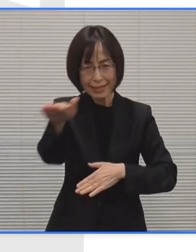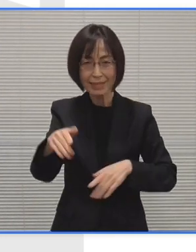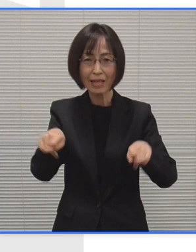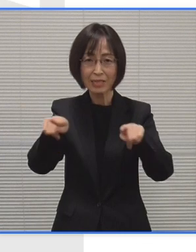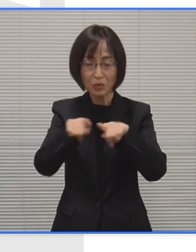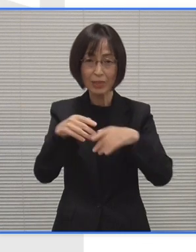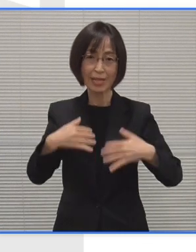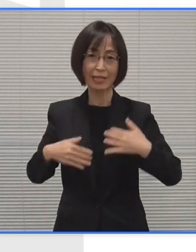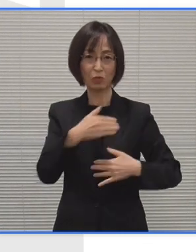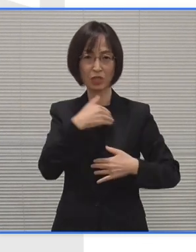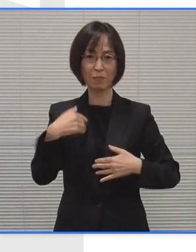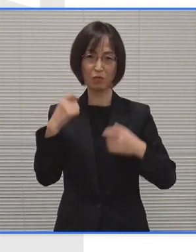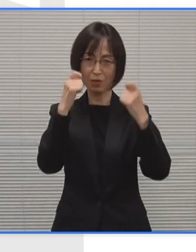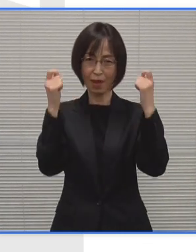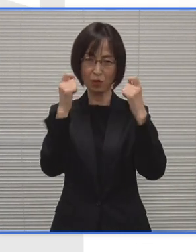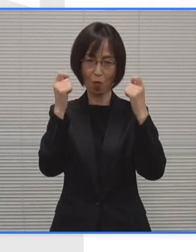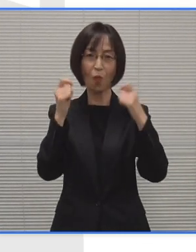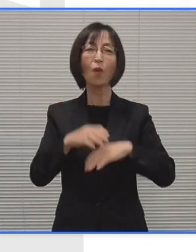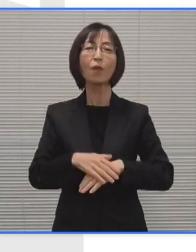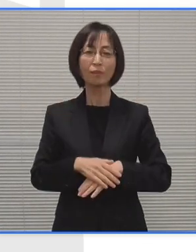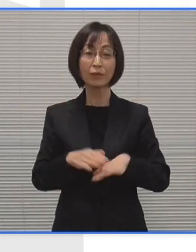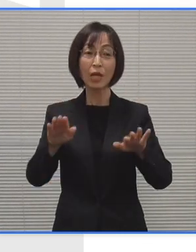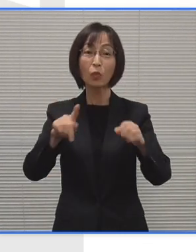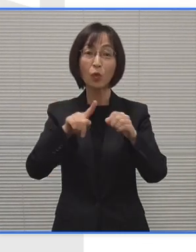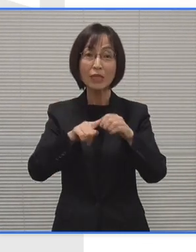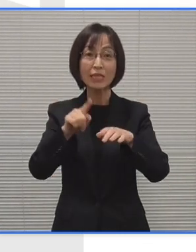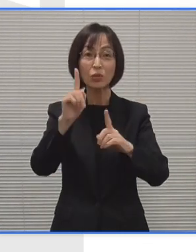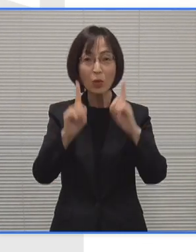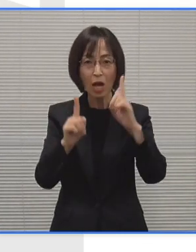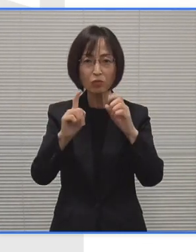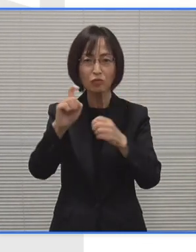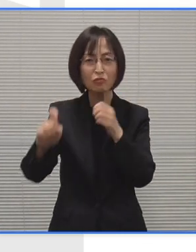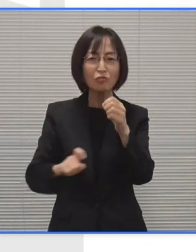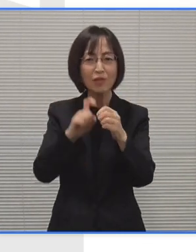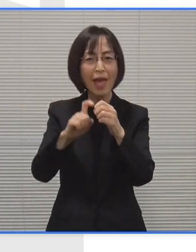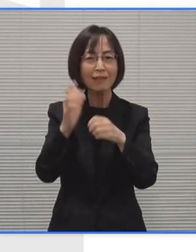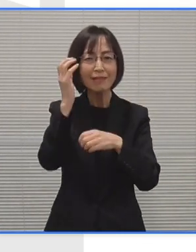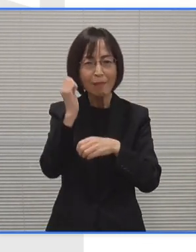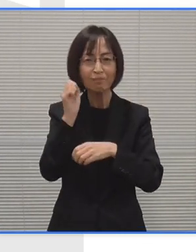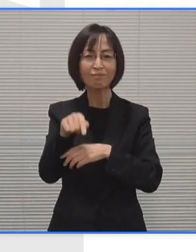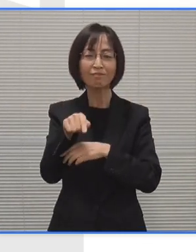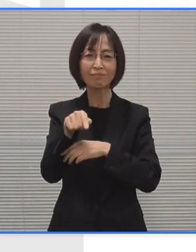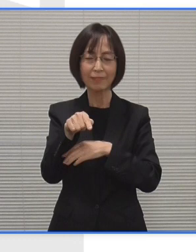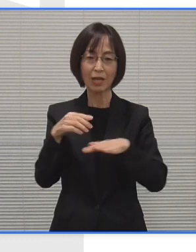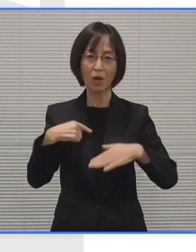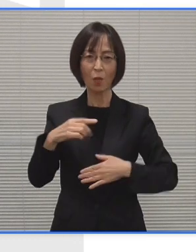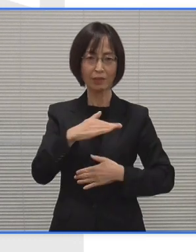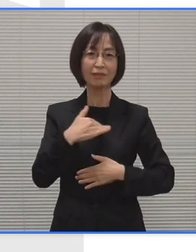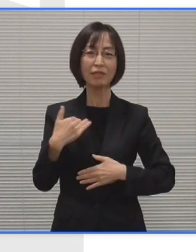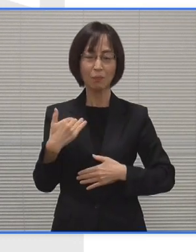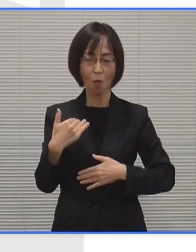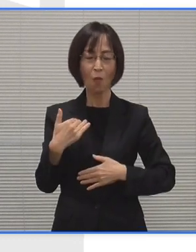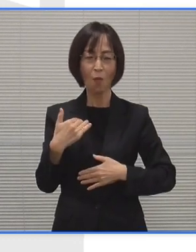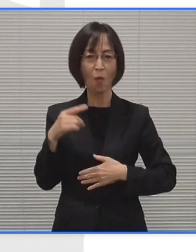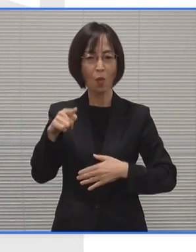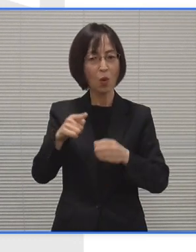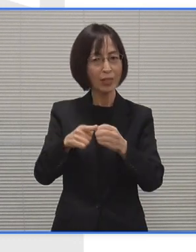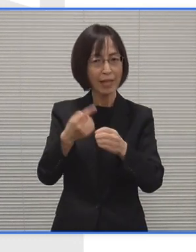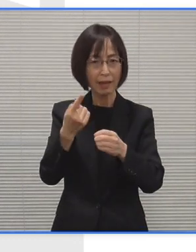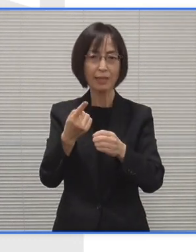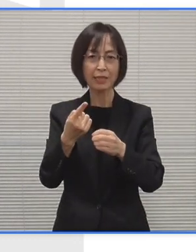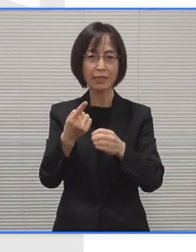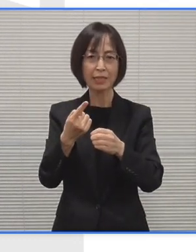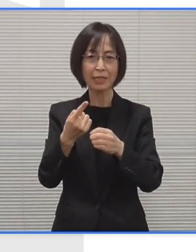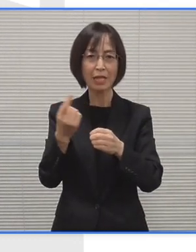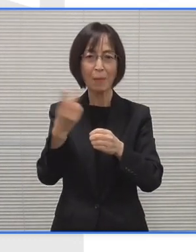ベントになっていると思います。で、今年とにかく10周年ということなんで、私たちもこれを機にま